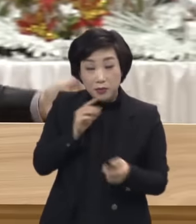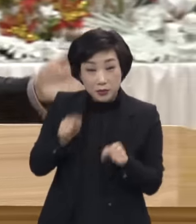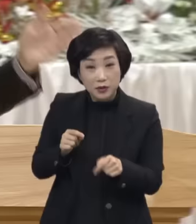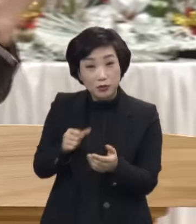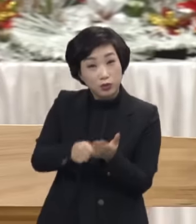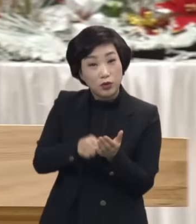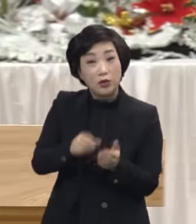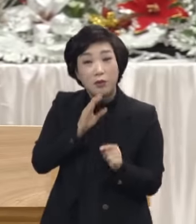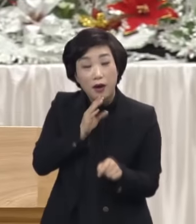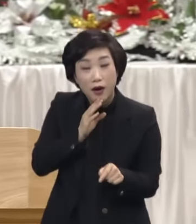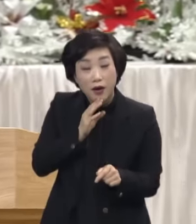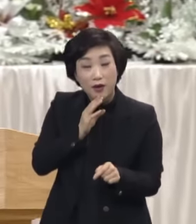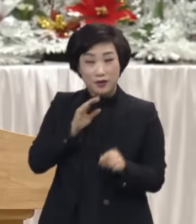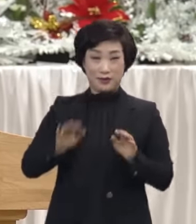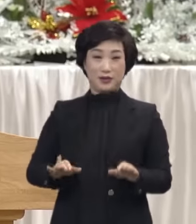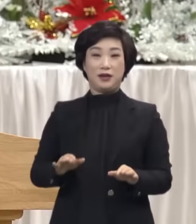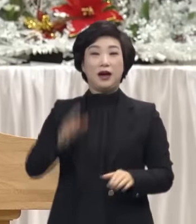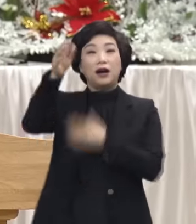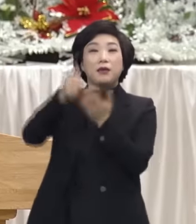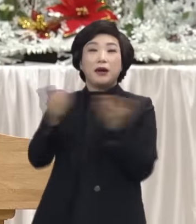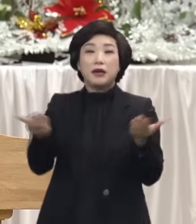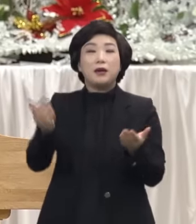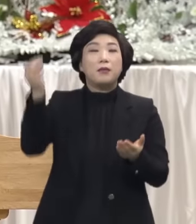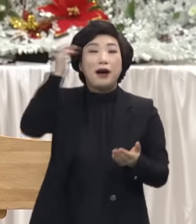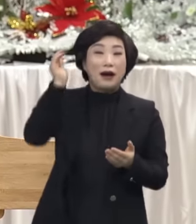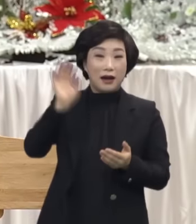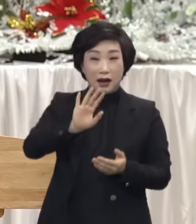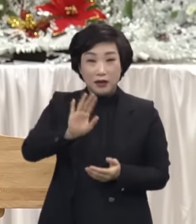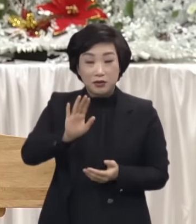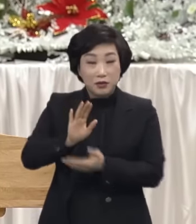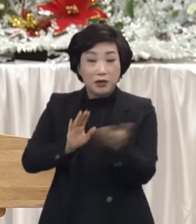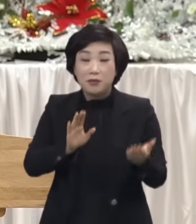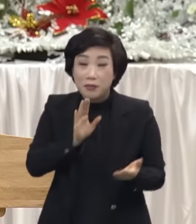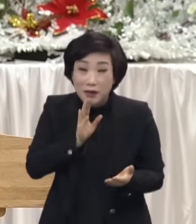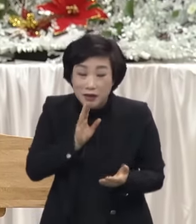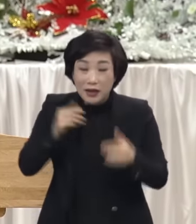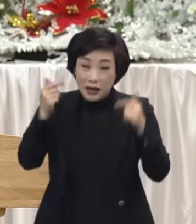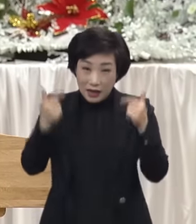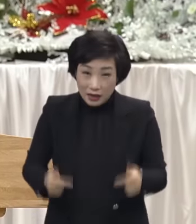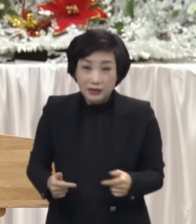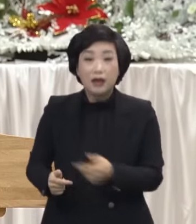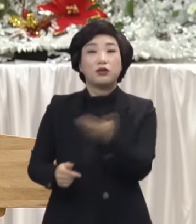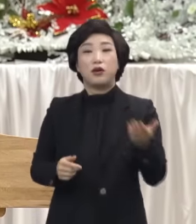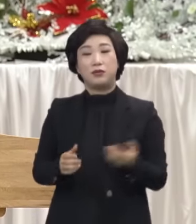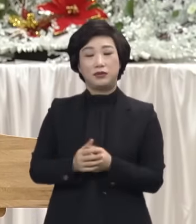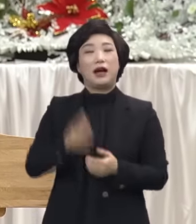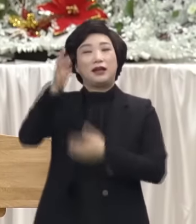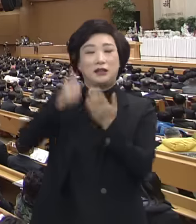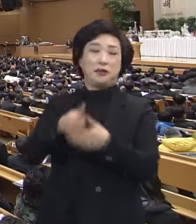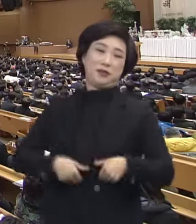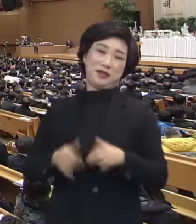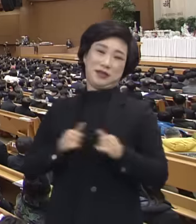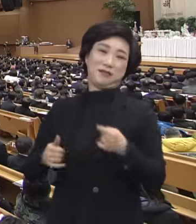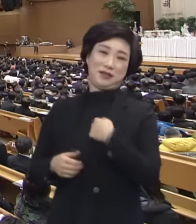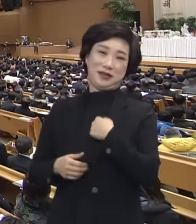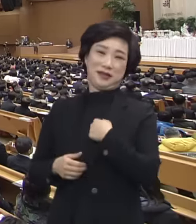우리는 절대 하나님의 일에 방해꾼이 아니라 언제나 거기서 필요한 사람이 돼야 한다.